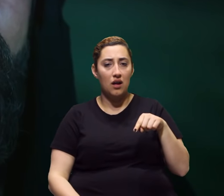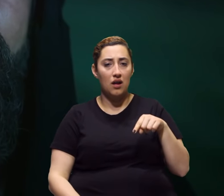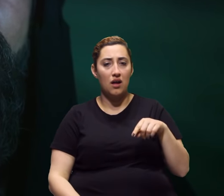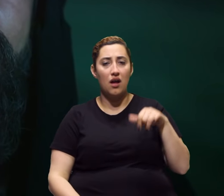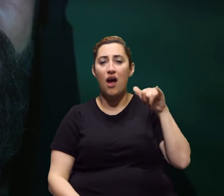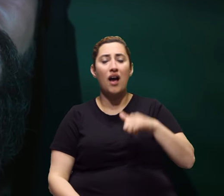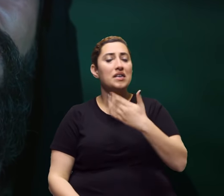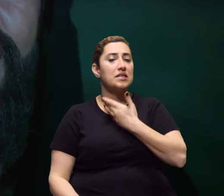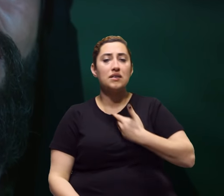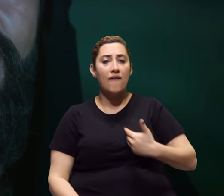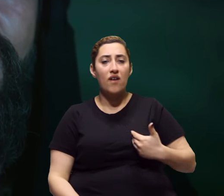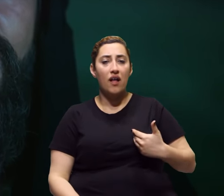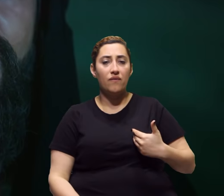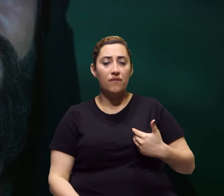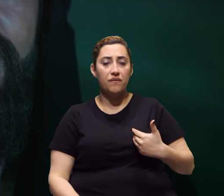Hakkı seven